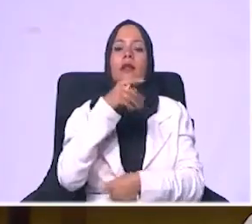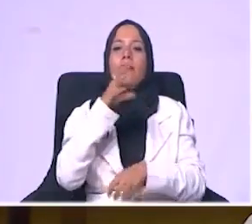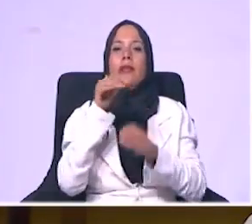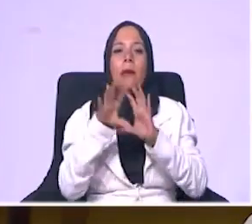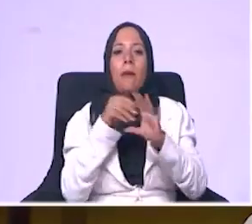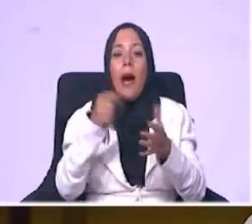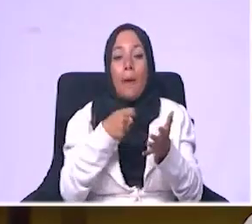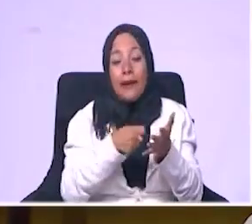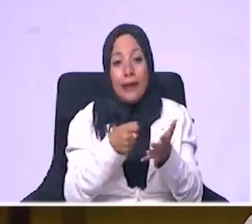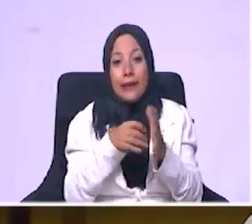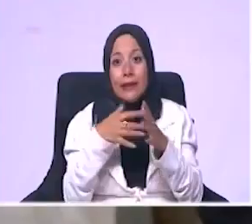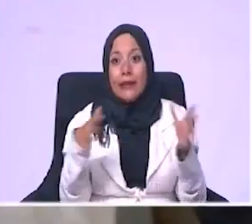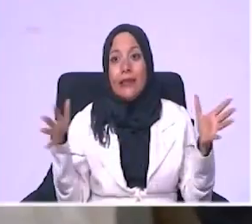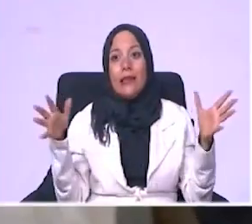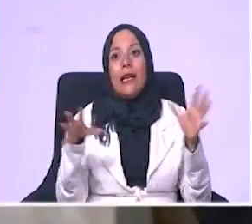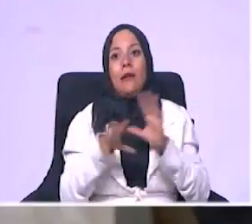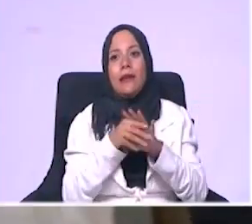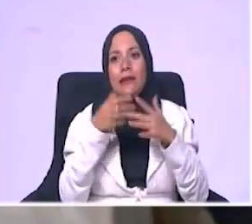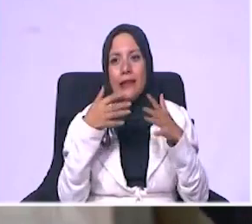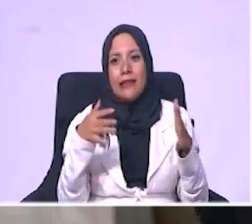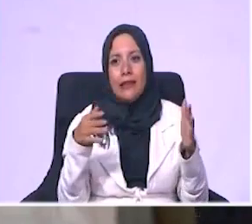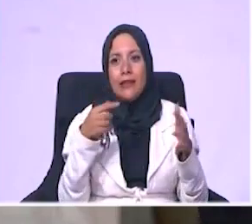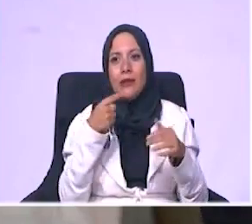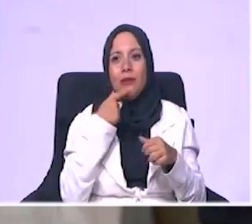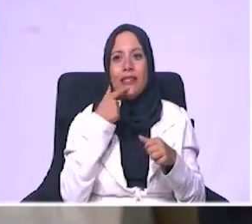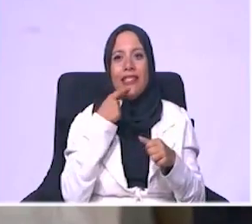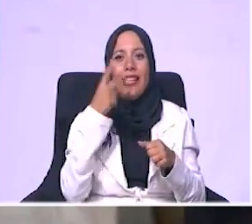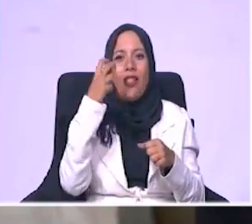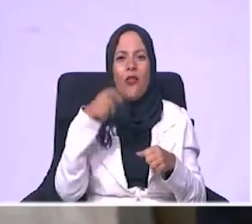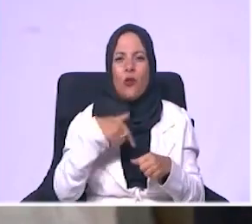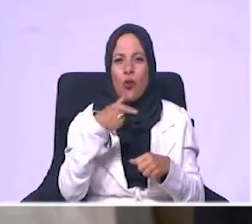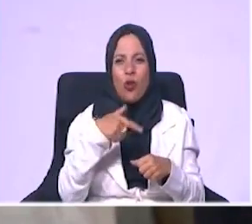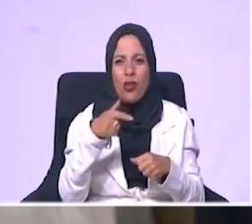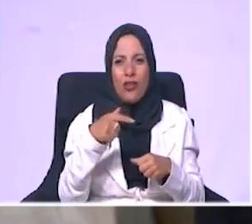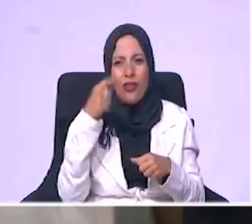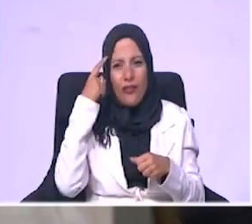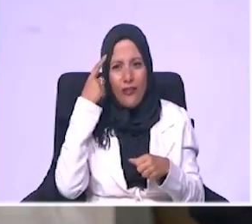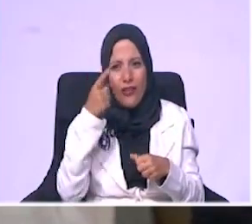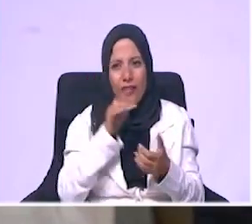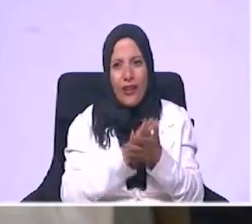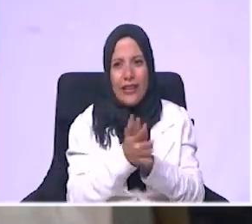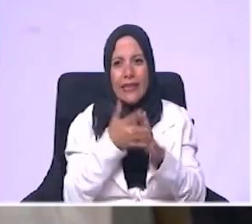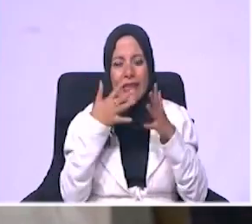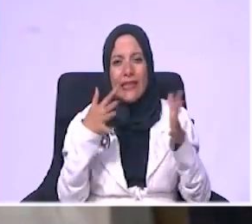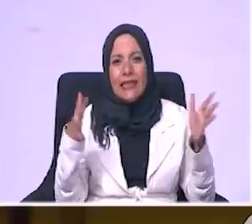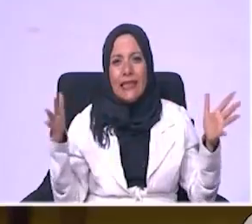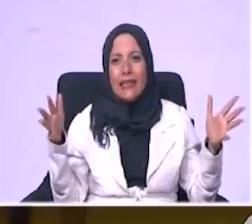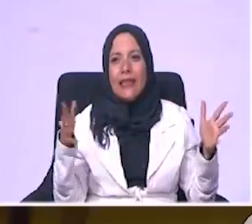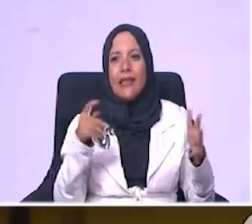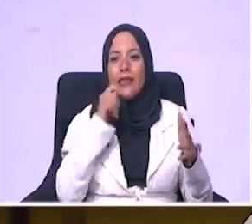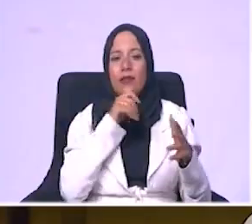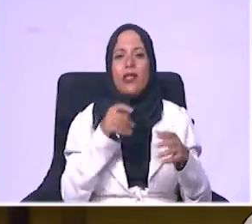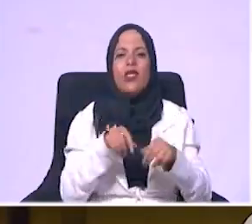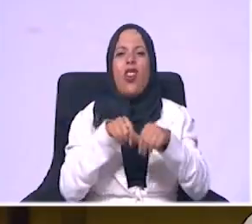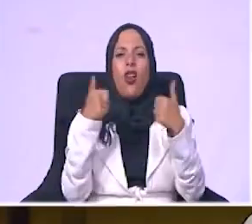زواج لا كتير يعني من سنه 2016 عمري ما هقدر اقول لهم لحضرتك هو كتير طب في كم